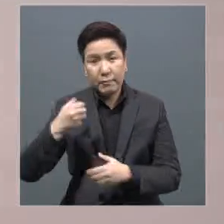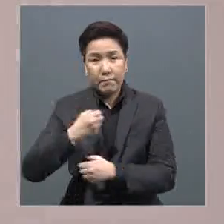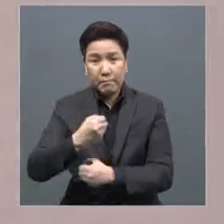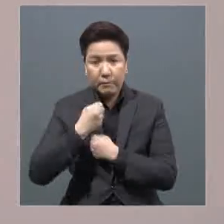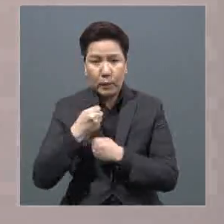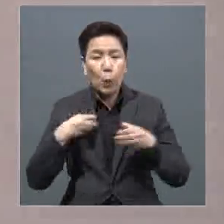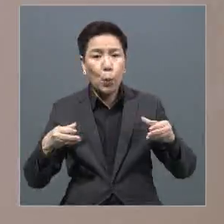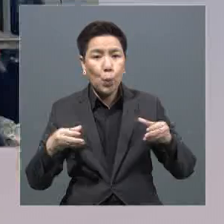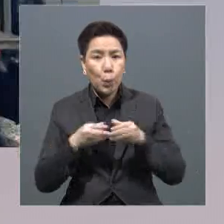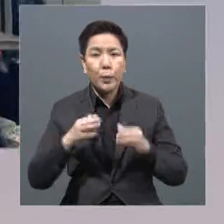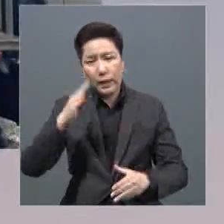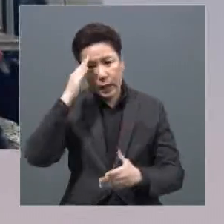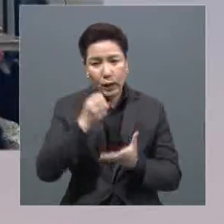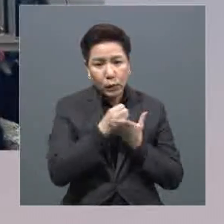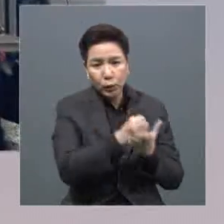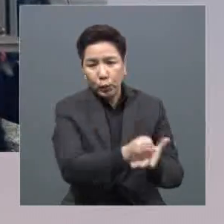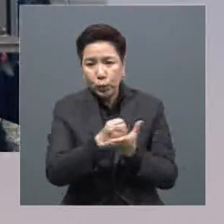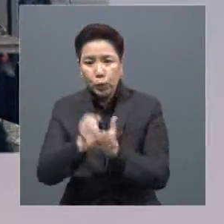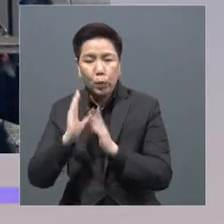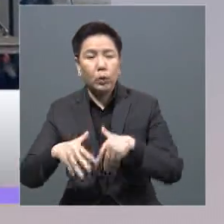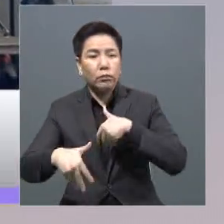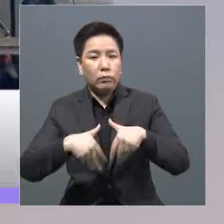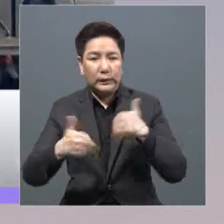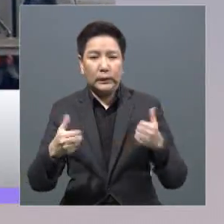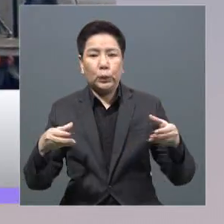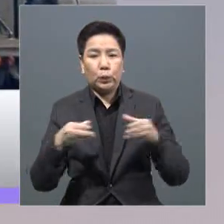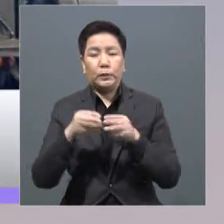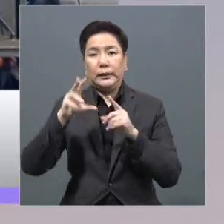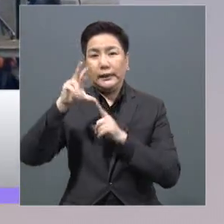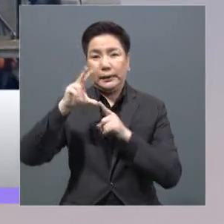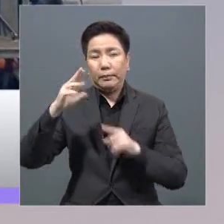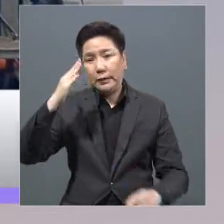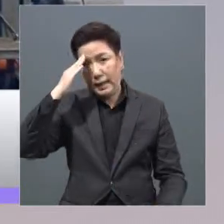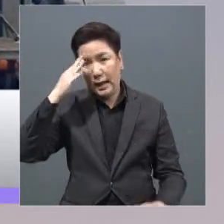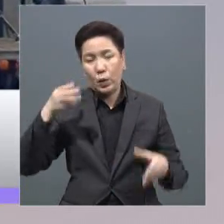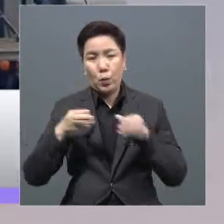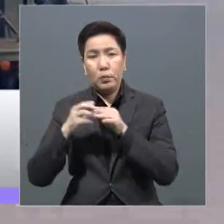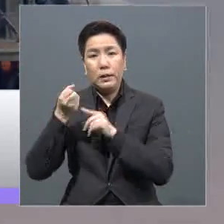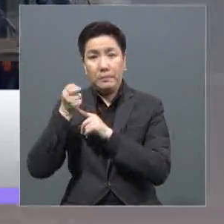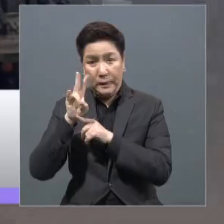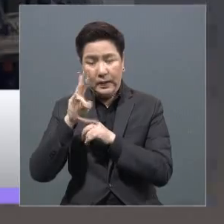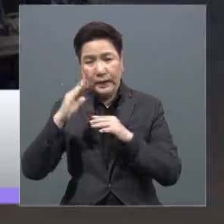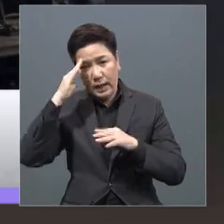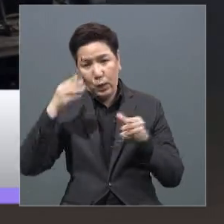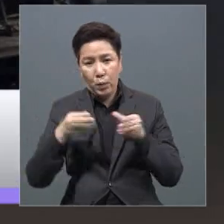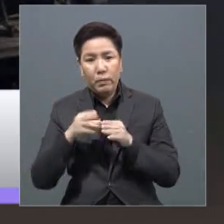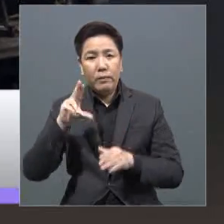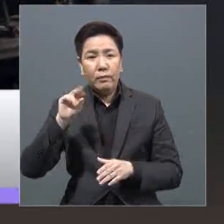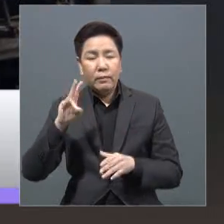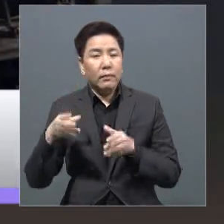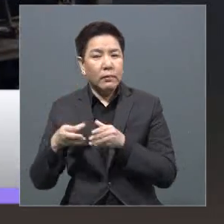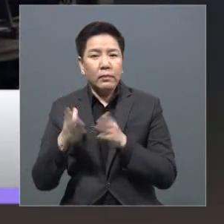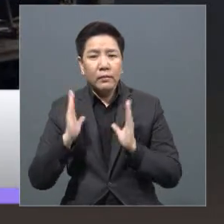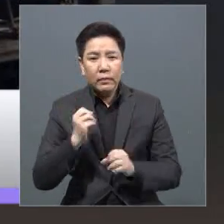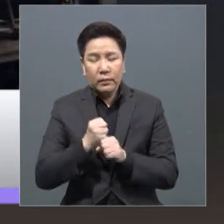พลชุดกองร้อยช่วยเหลือประชาชนจากคลองพันทหารราบที่ 3กรมทหารราบที่ 10และมณฑลทหารบกที่ 37รวม